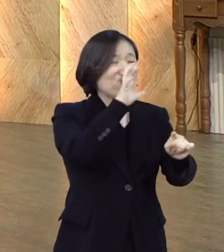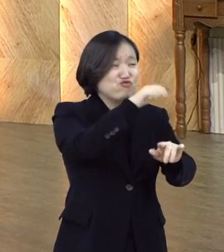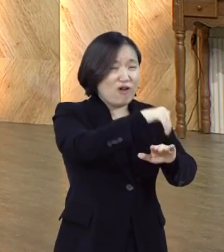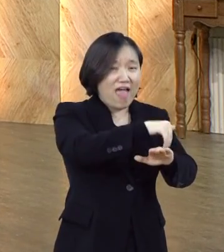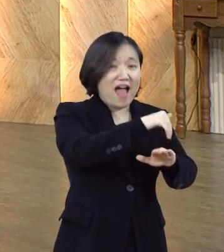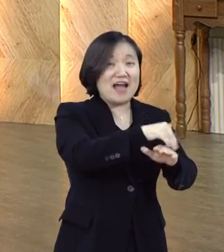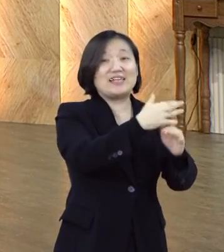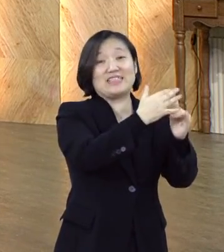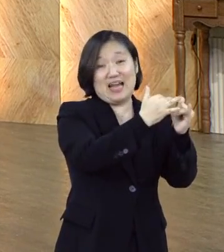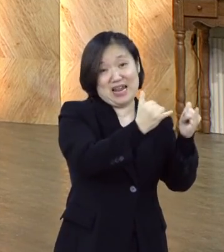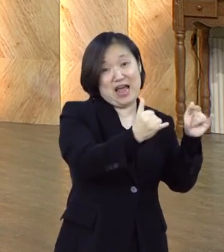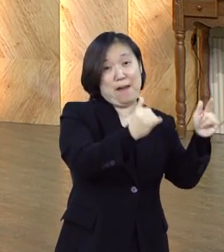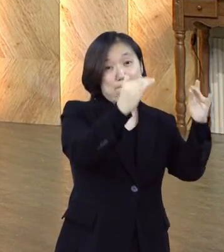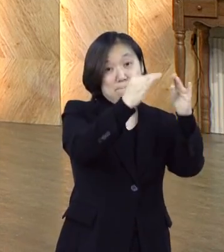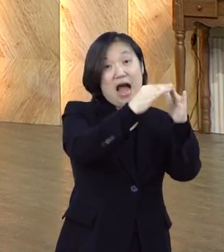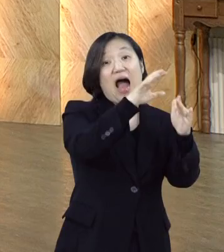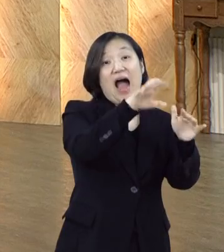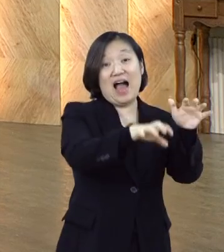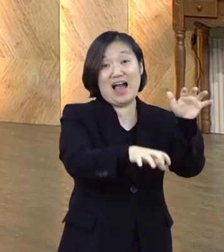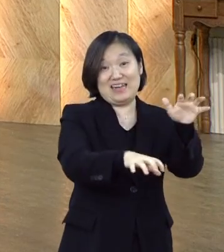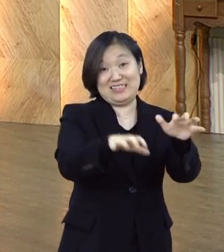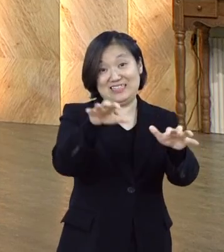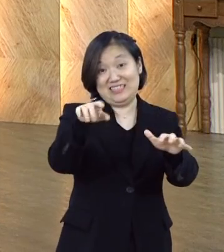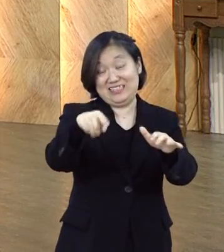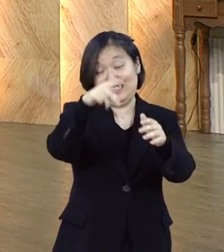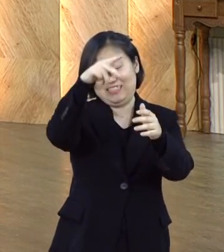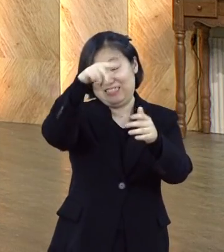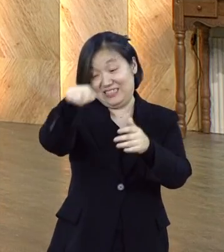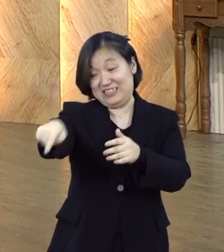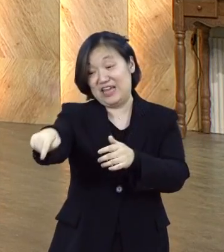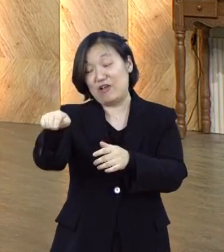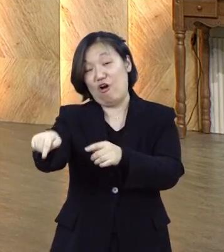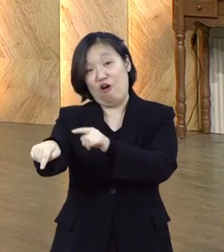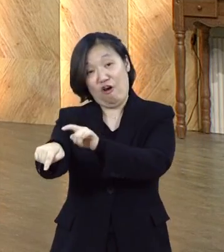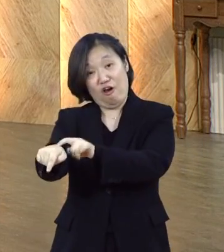내려올 때마다 가끔씩 그